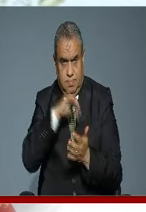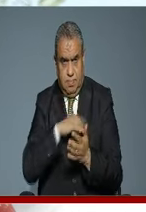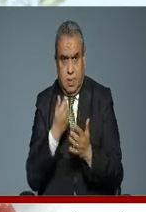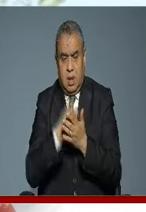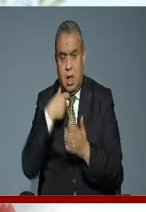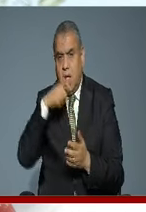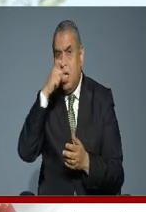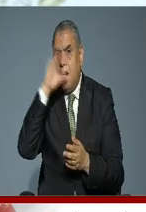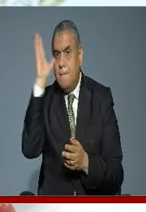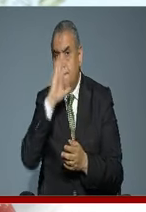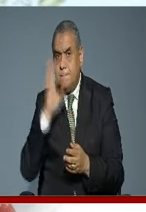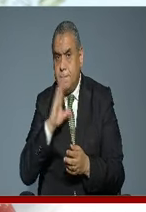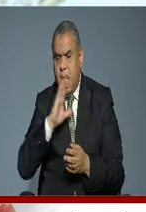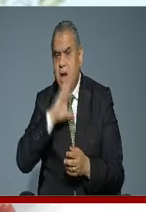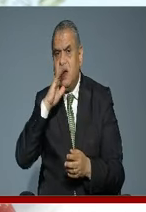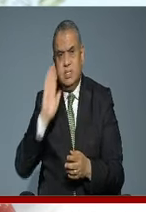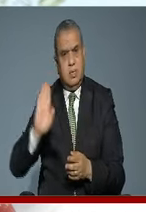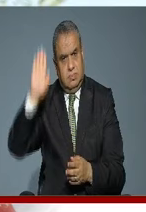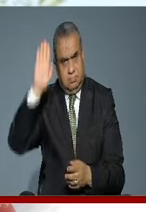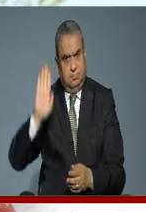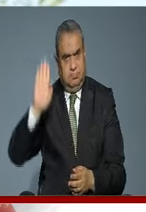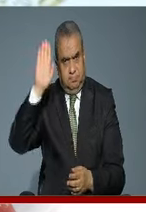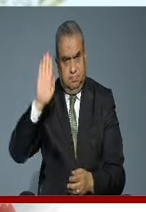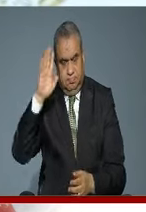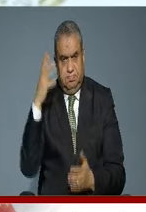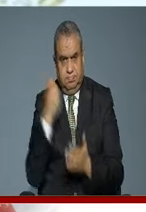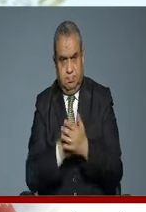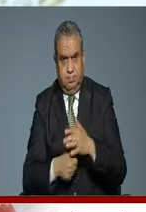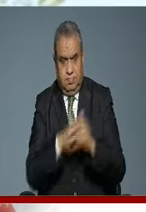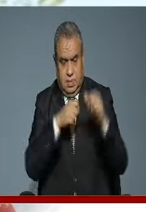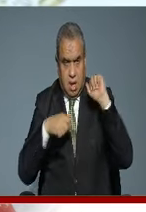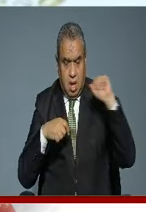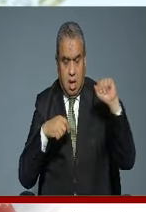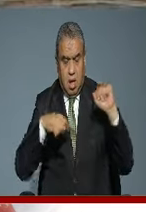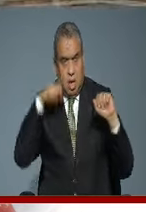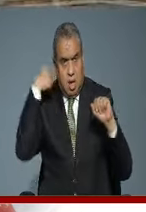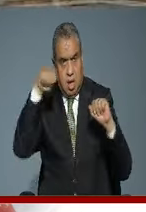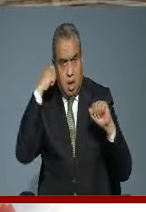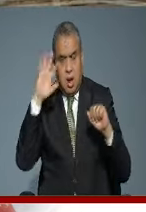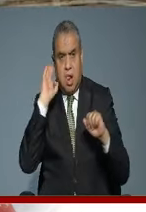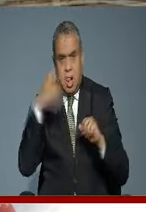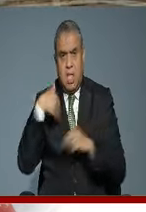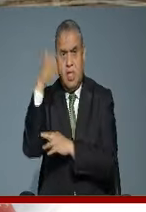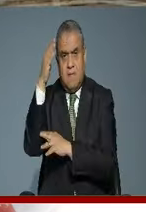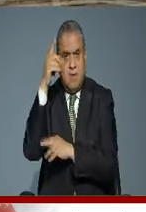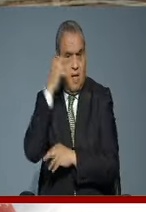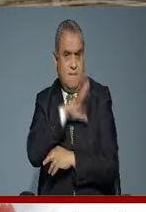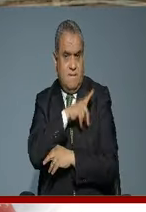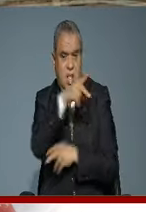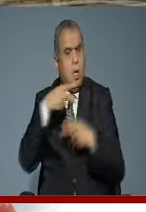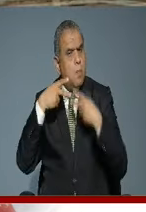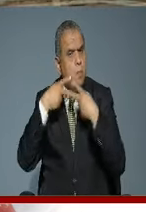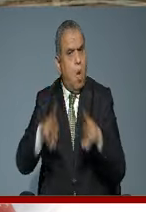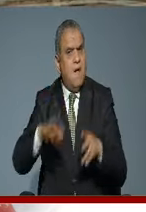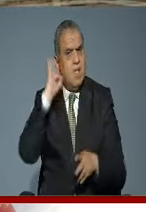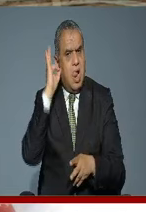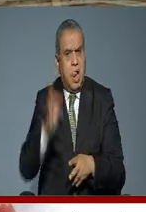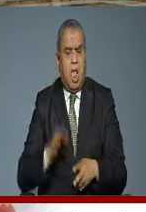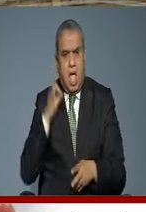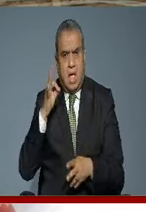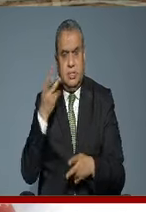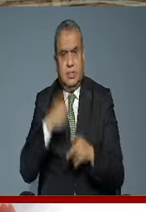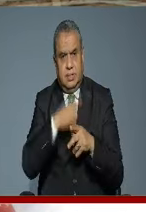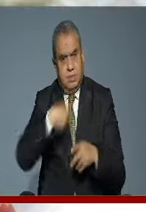من الدول التي اعترفت من فخامة الرئيس بالدولة الفلسطينية. أنا مرة تانية برحب